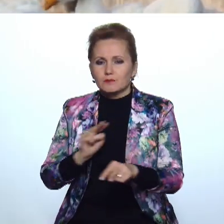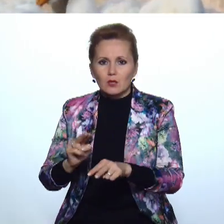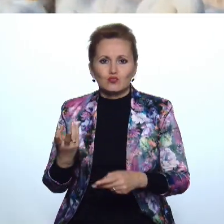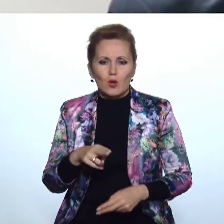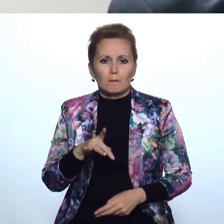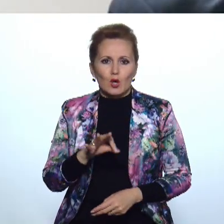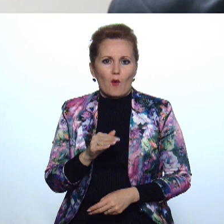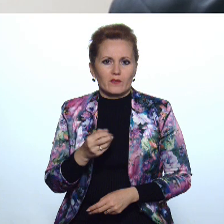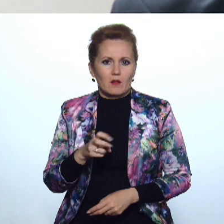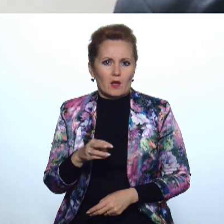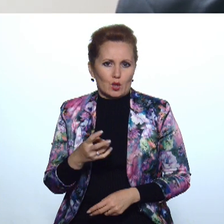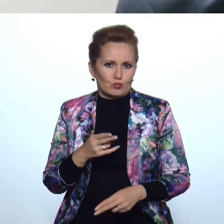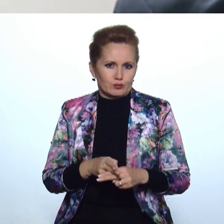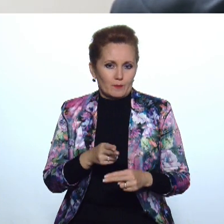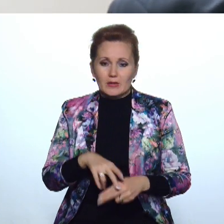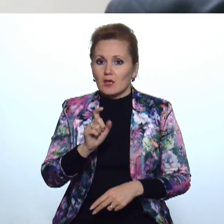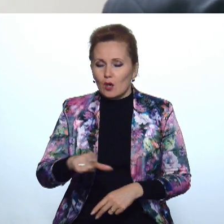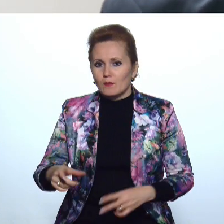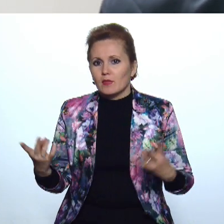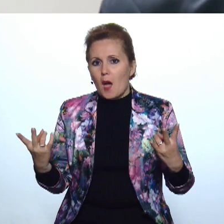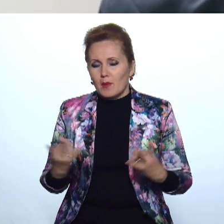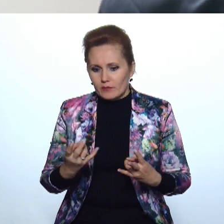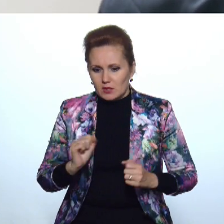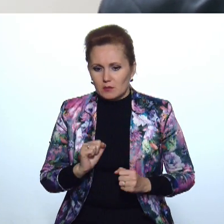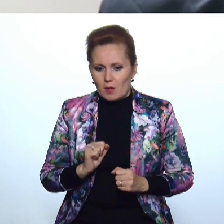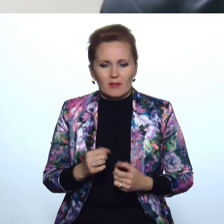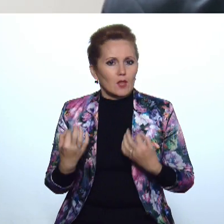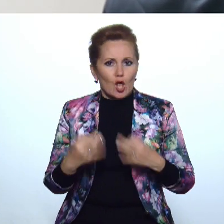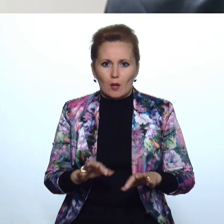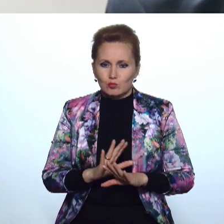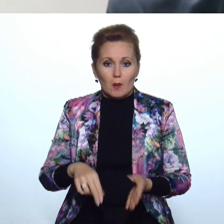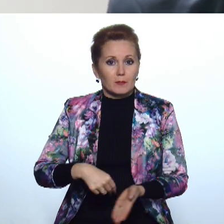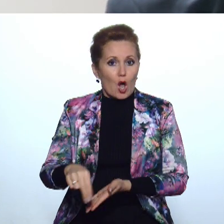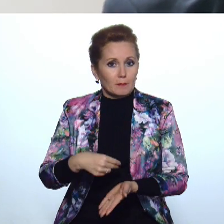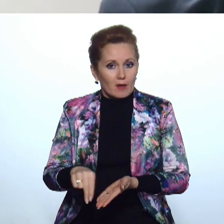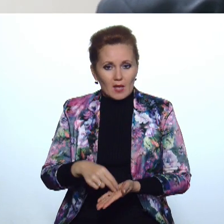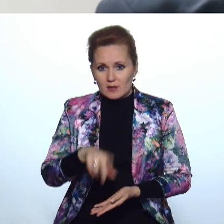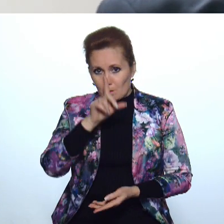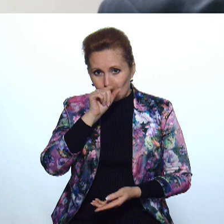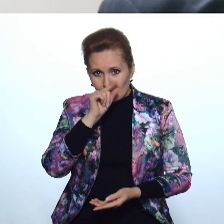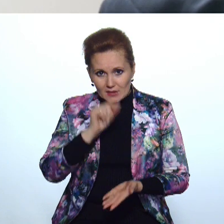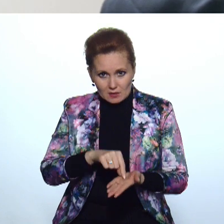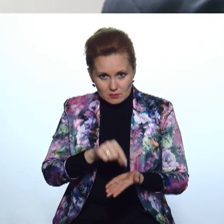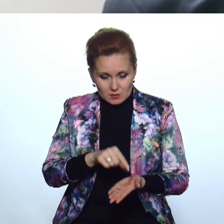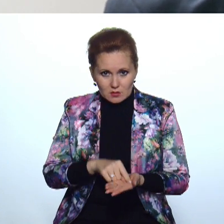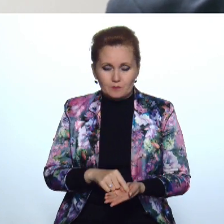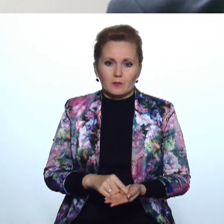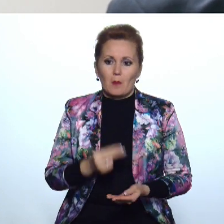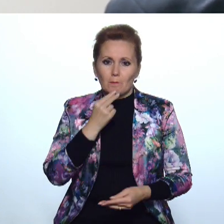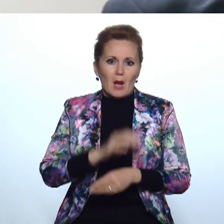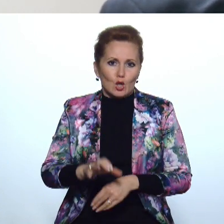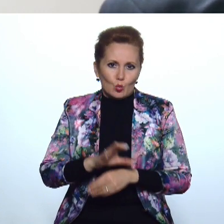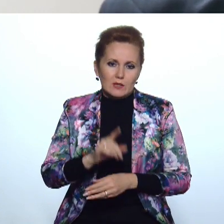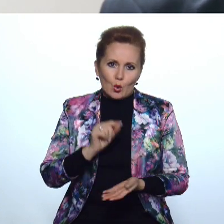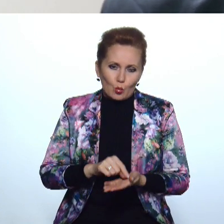профилактику. Гражданам необходимо не допускать приобретения птицы, продукции птицеводства